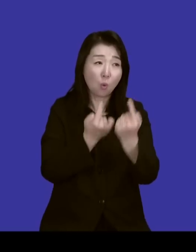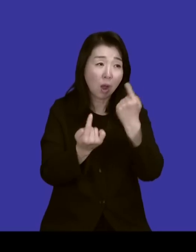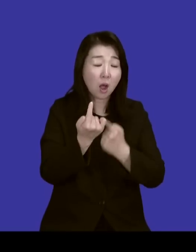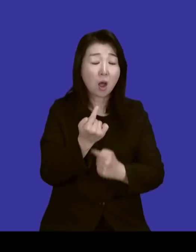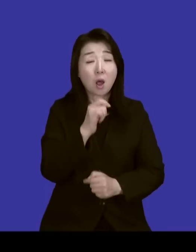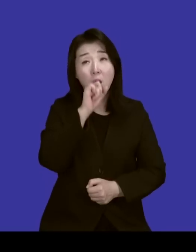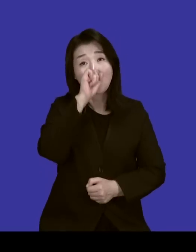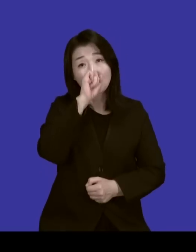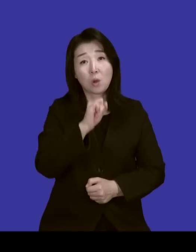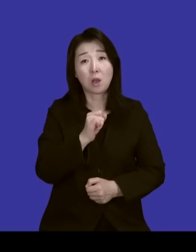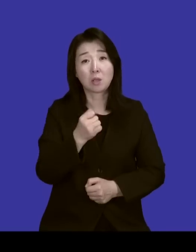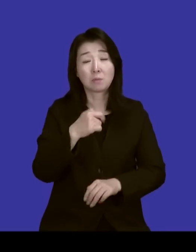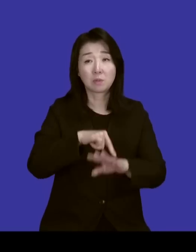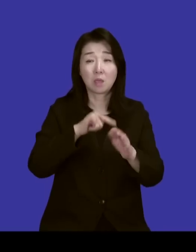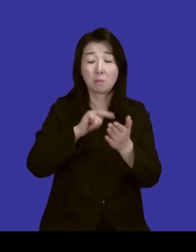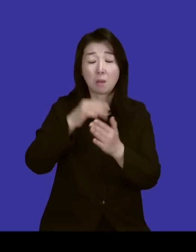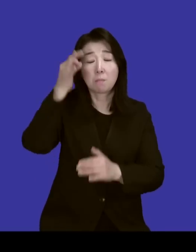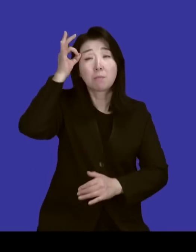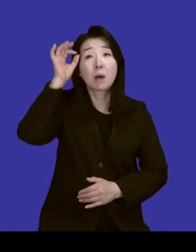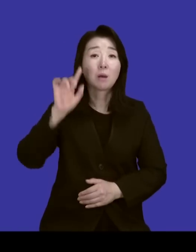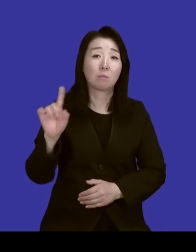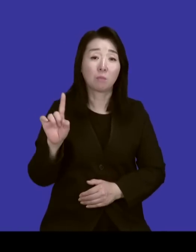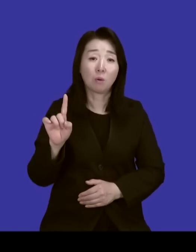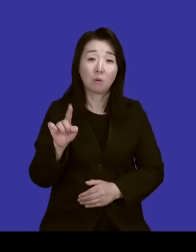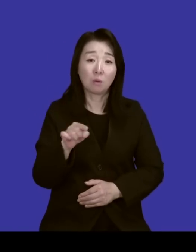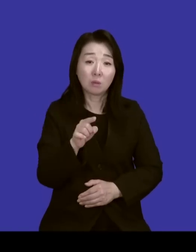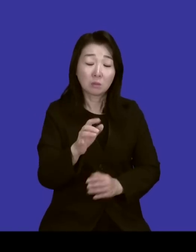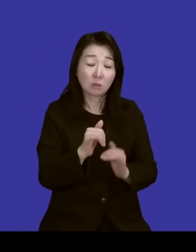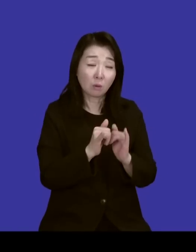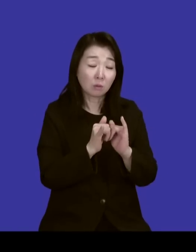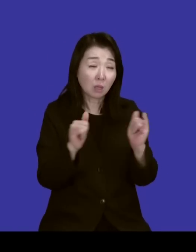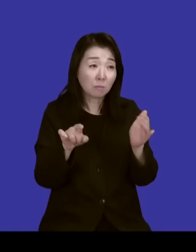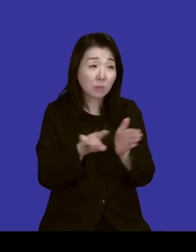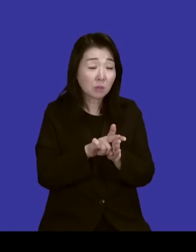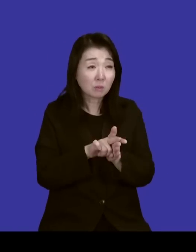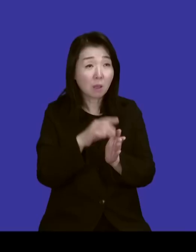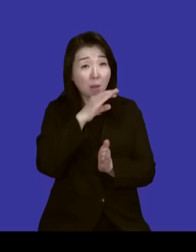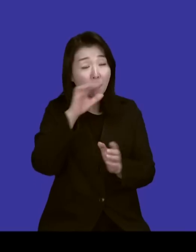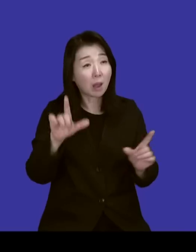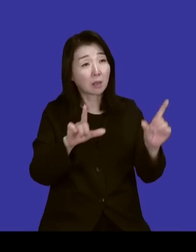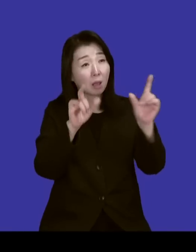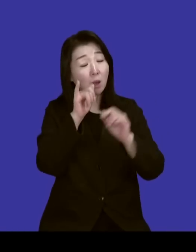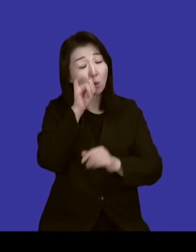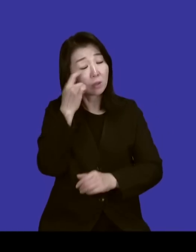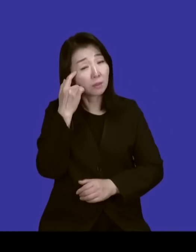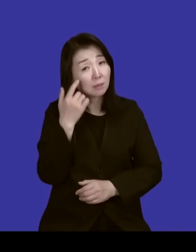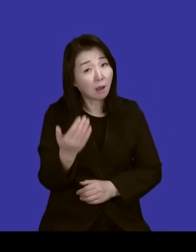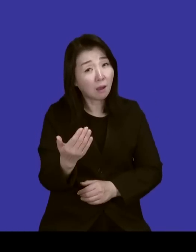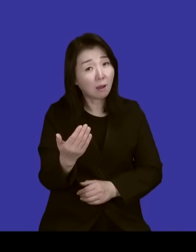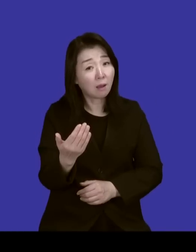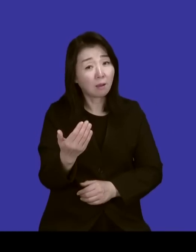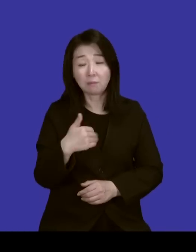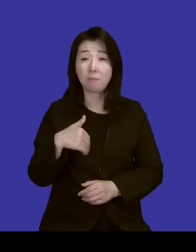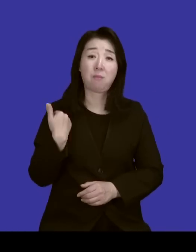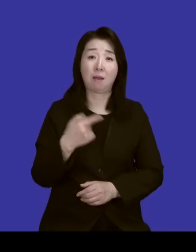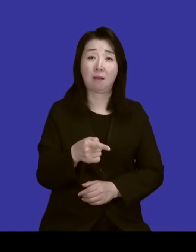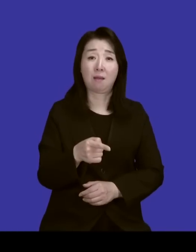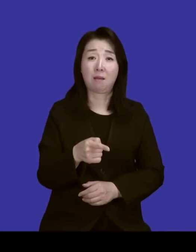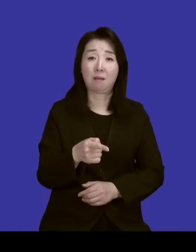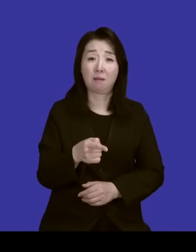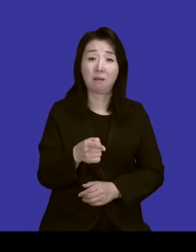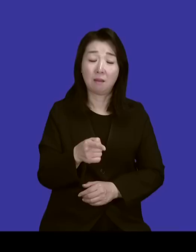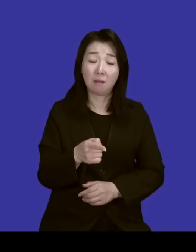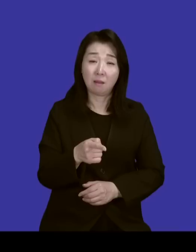근데 문득 내 마음속에 떠오른 질문이 저분들이 신앙생활 다 제대로 하고 있을까? 그럼 제가 하나도 모르잖아요. 그렇죠. 교인이